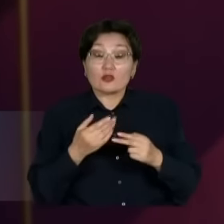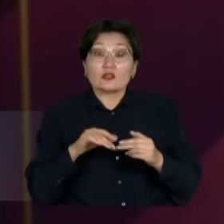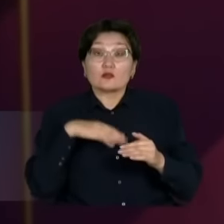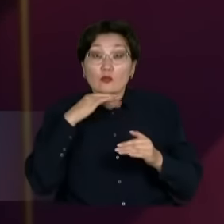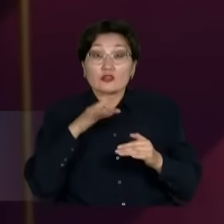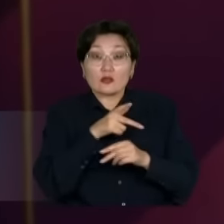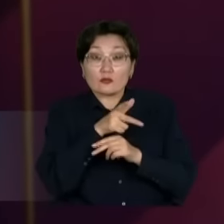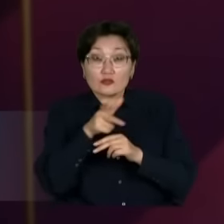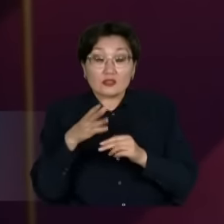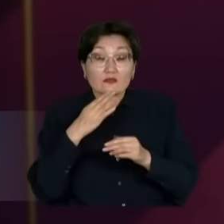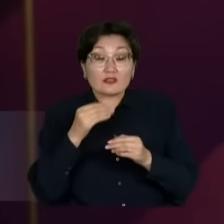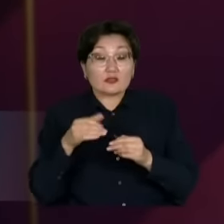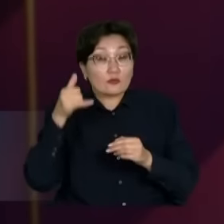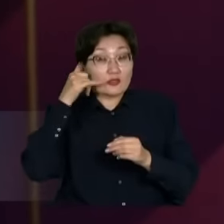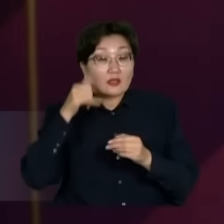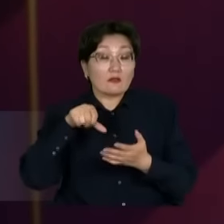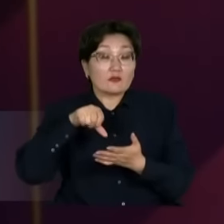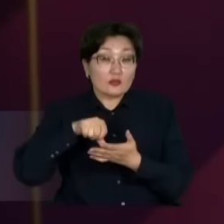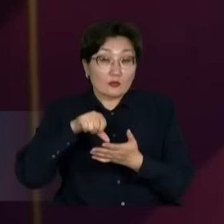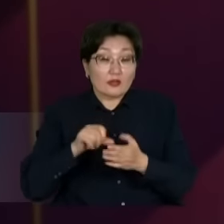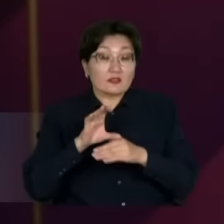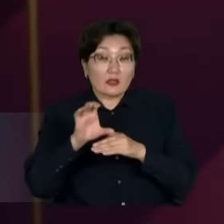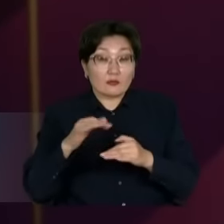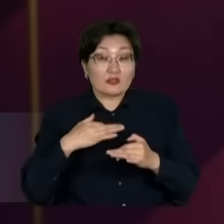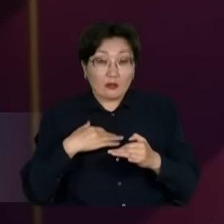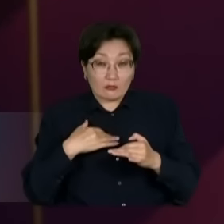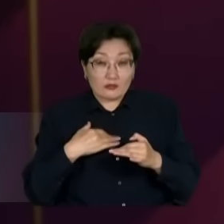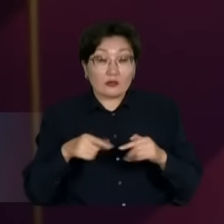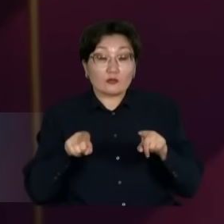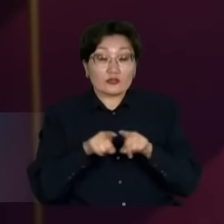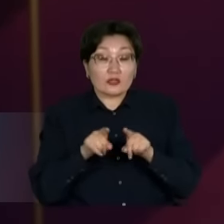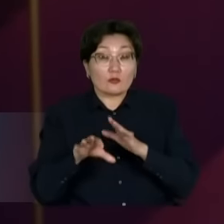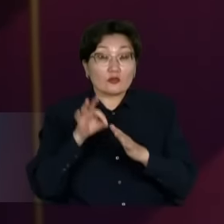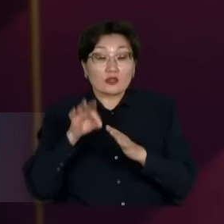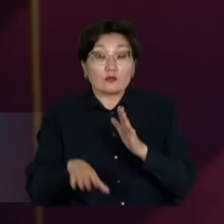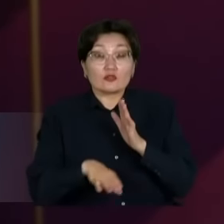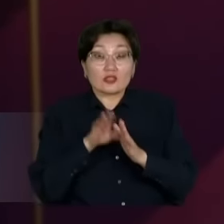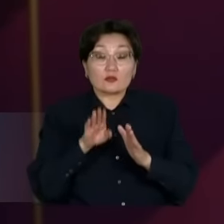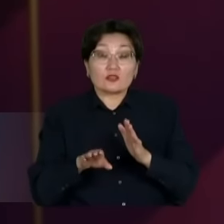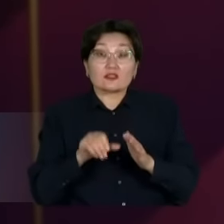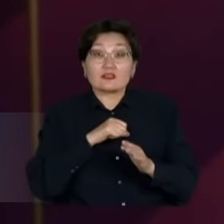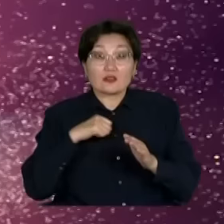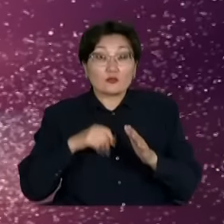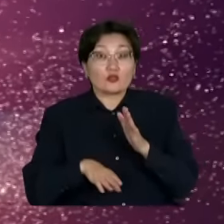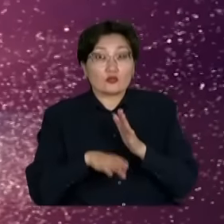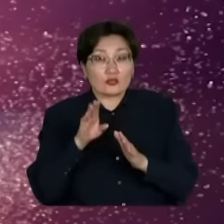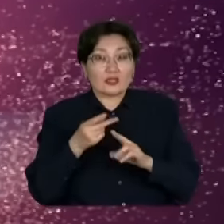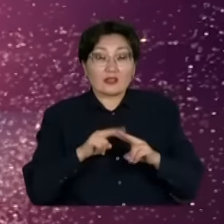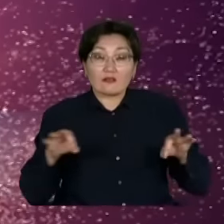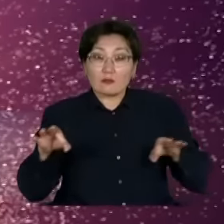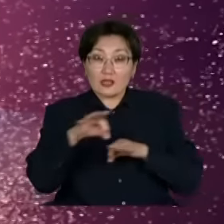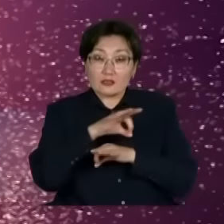было снять на камеру своего телефона выступления и отправить с нам Итак мы отобрали лучших из лучших для этого